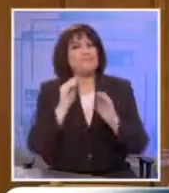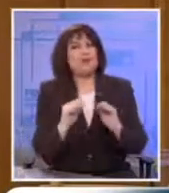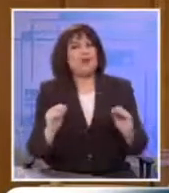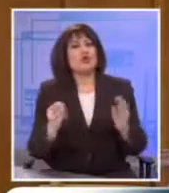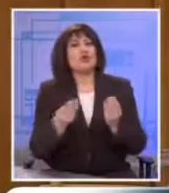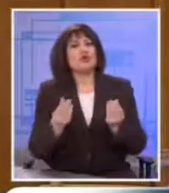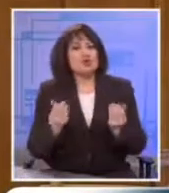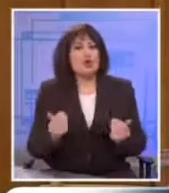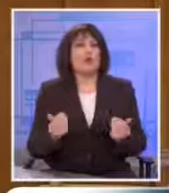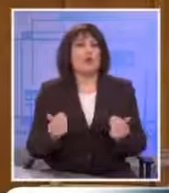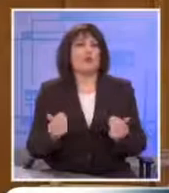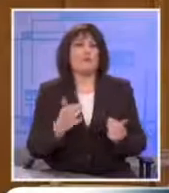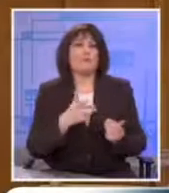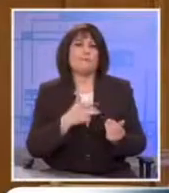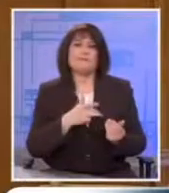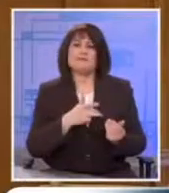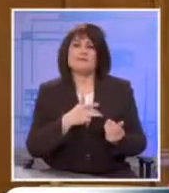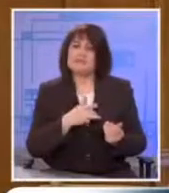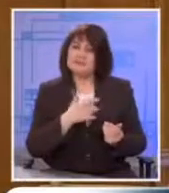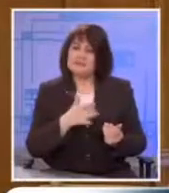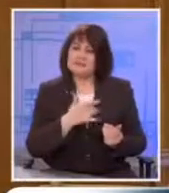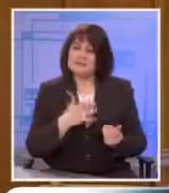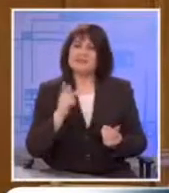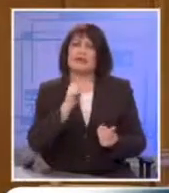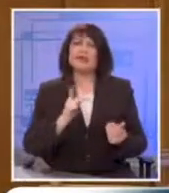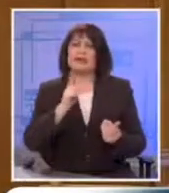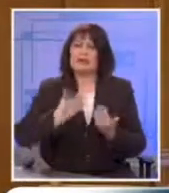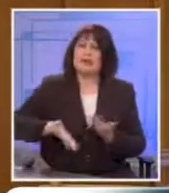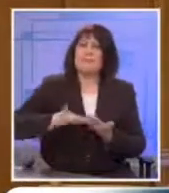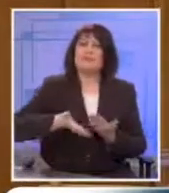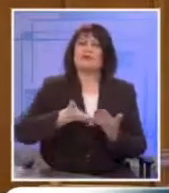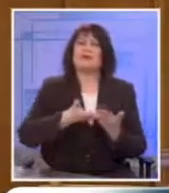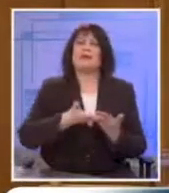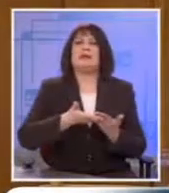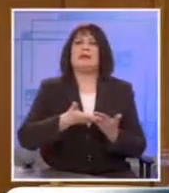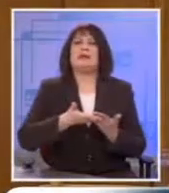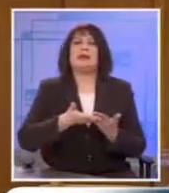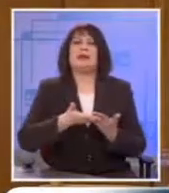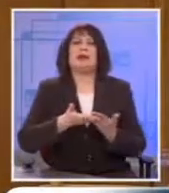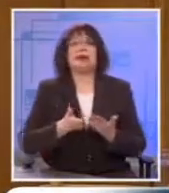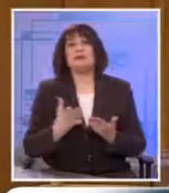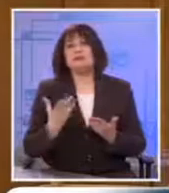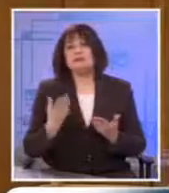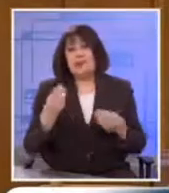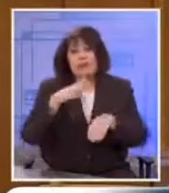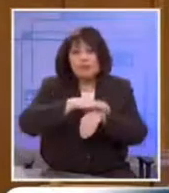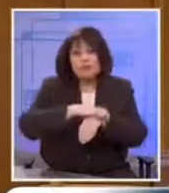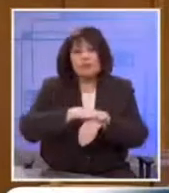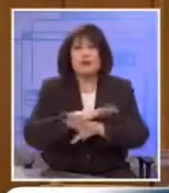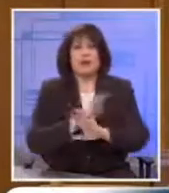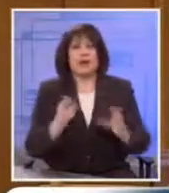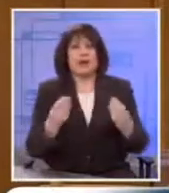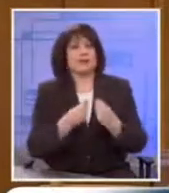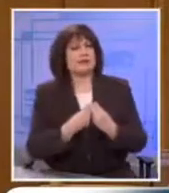παιδαγωγικό και παιδαγωγική και ψυχοκοινωνική υποστήριξη σε κατάλληλες δομές που το νομοσχέδιο